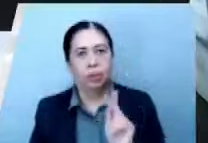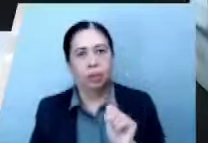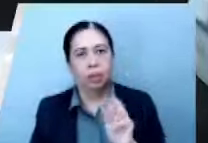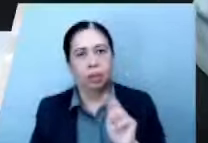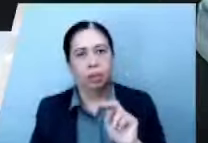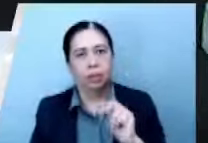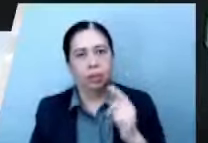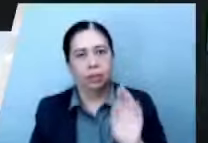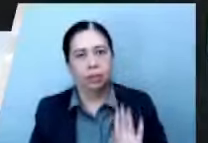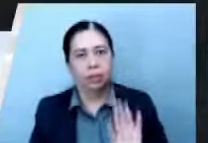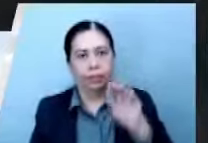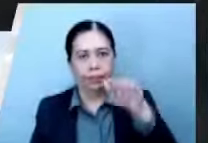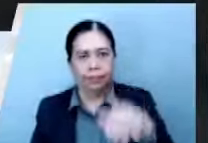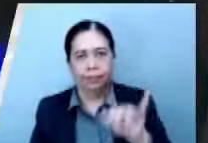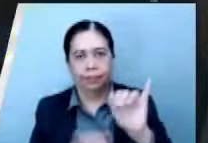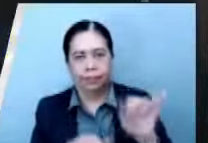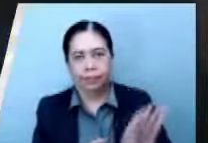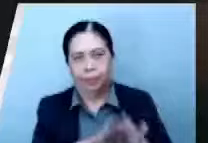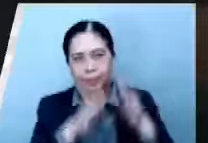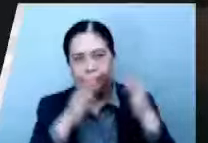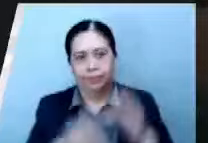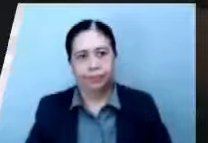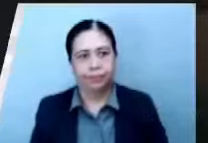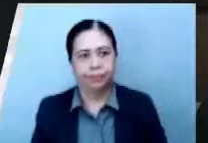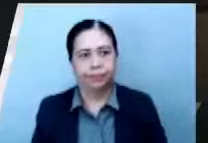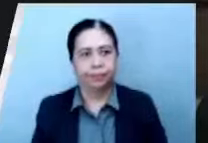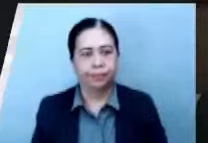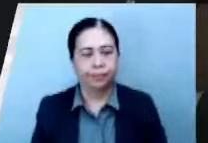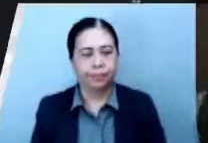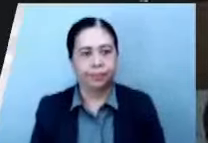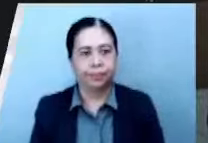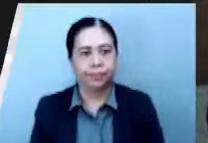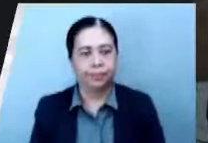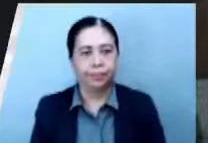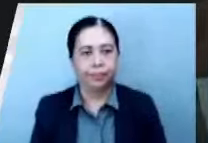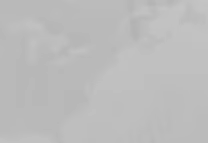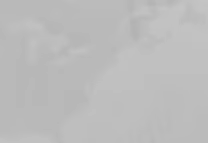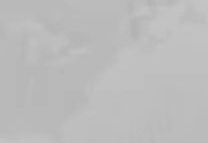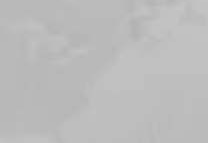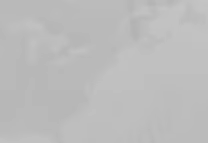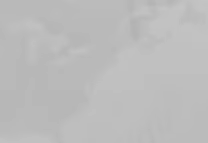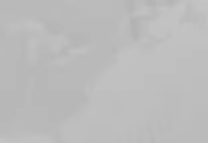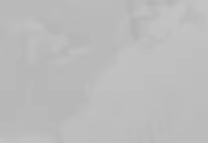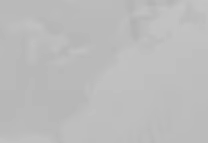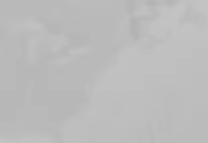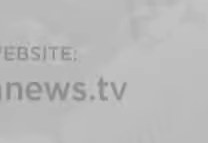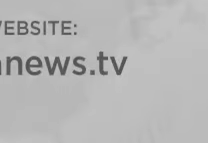Para sa GMA Integrated News, Joseph Morong, nakatutok 24 oras.